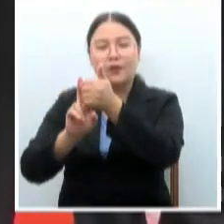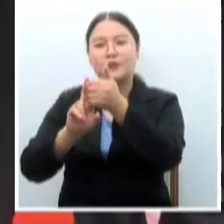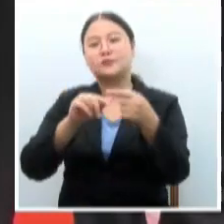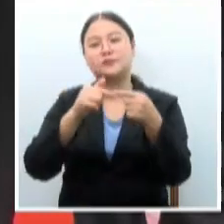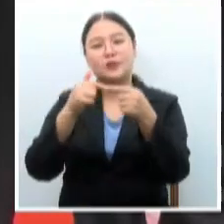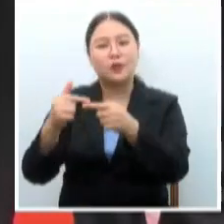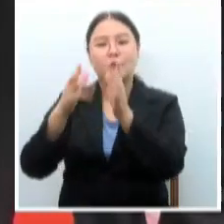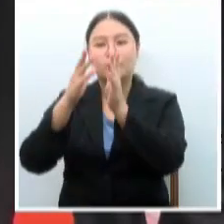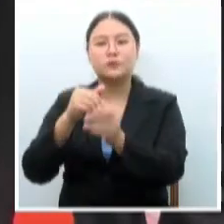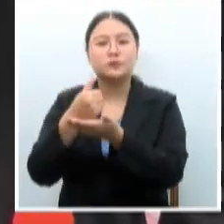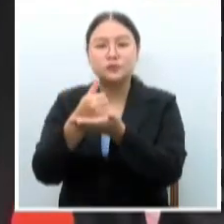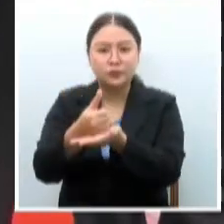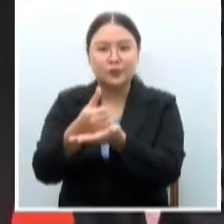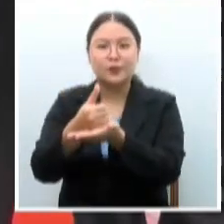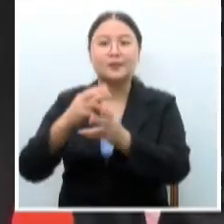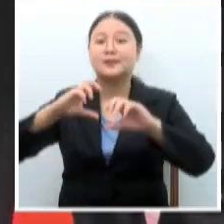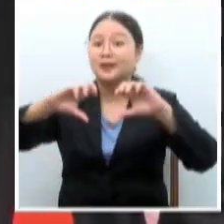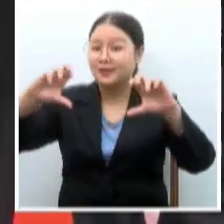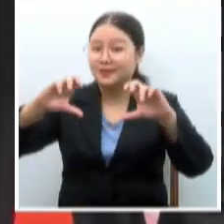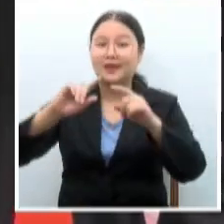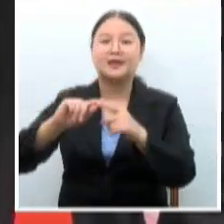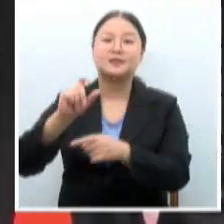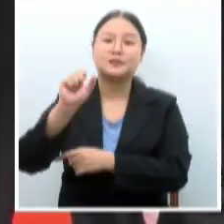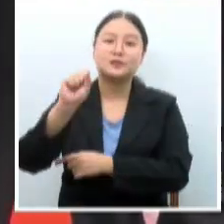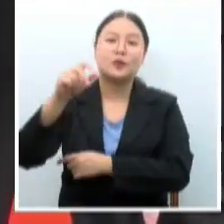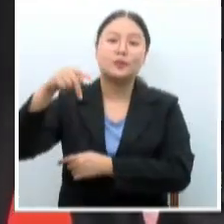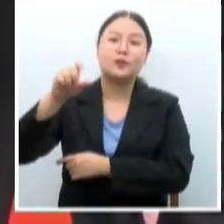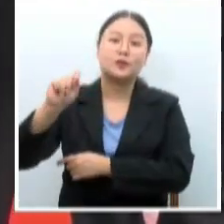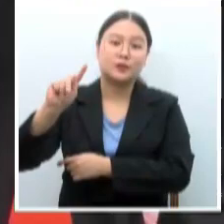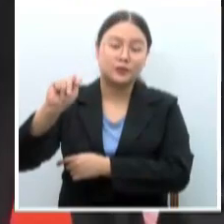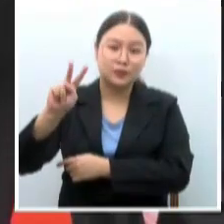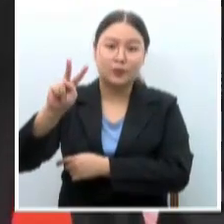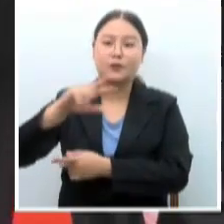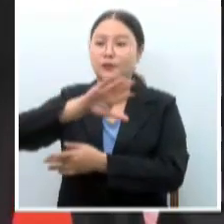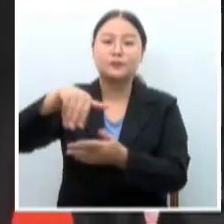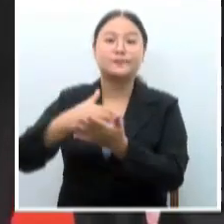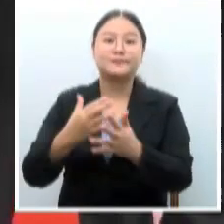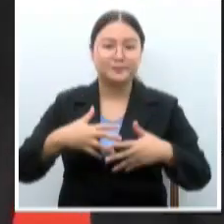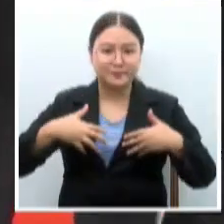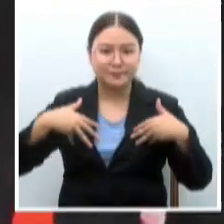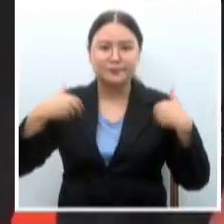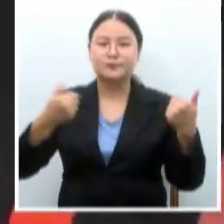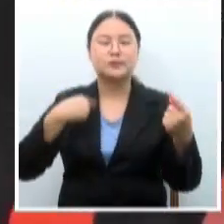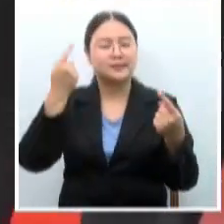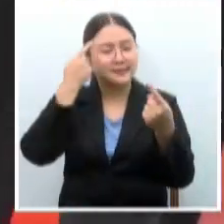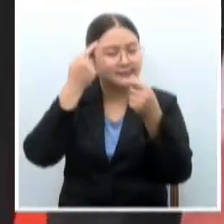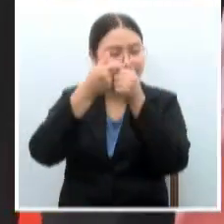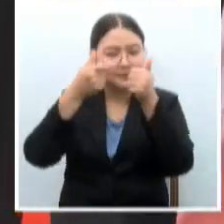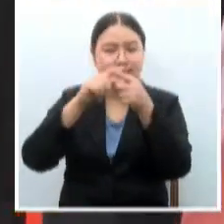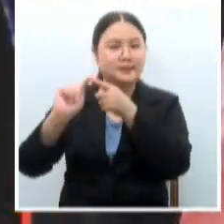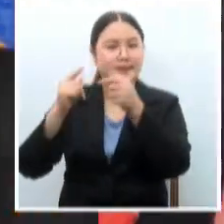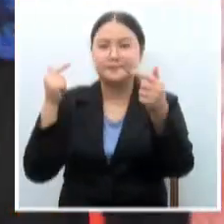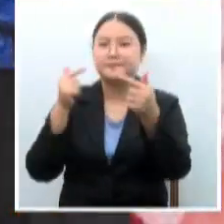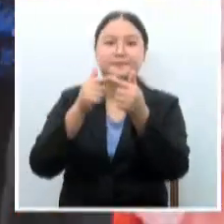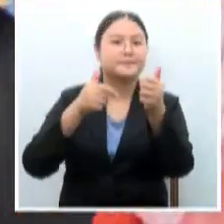านผู้ช่วยและข้าราชการในสปท.ทุกคนนะเจ้ามีความสุขแล้วก็มีความสมหวังในสิ่งที่มุ่งมาตรปร